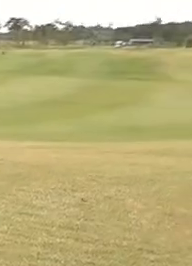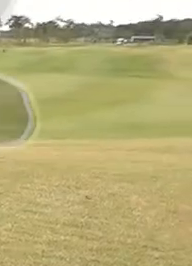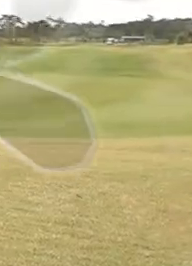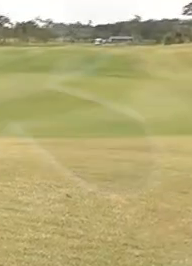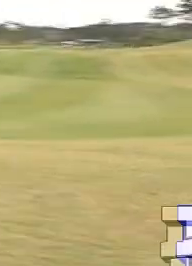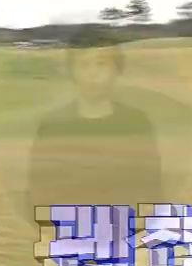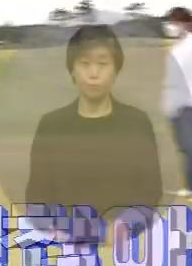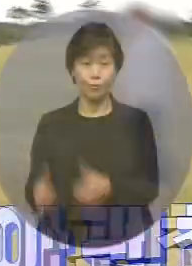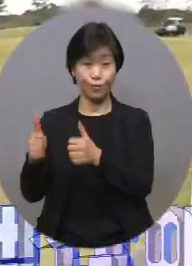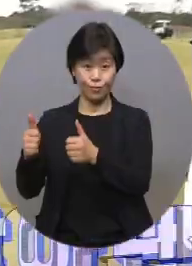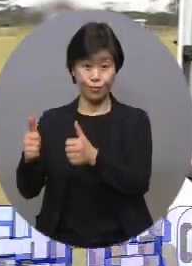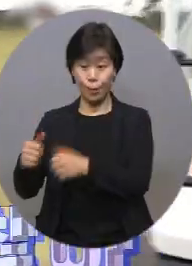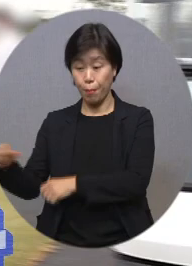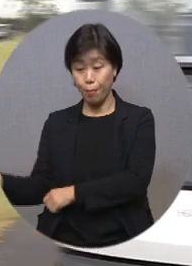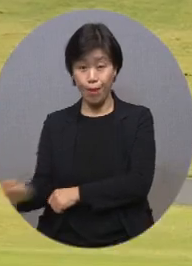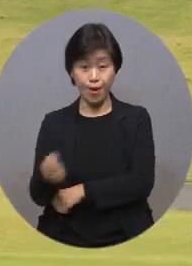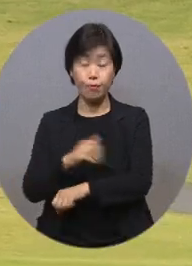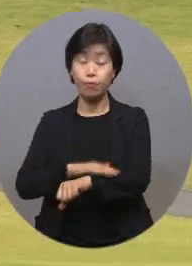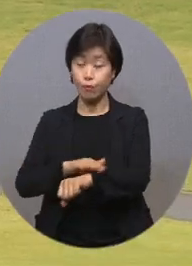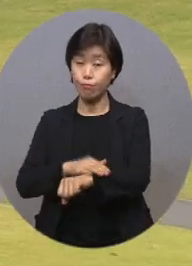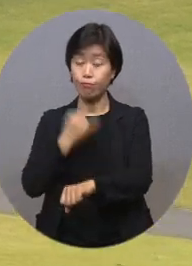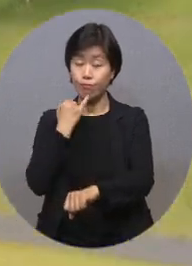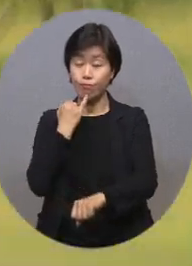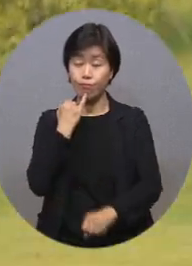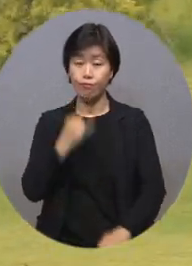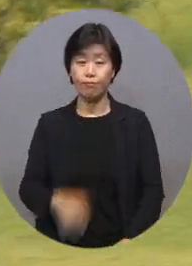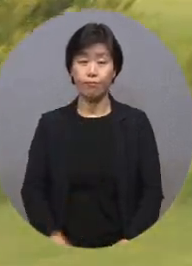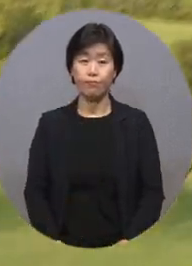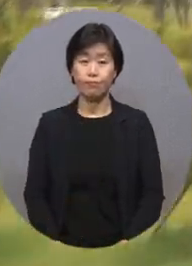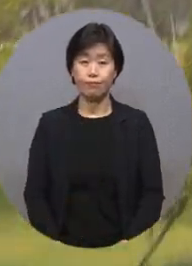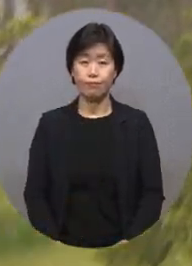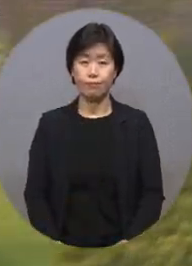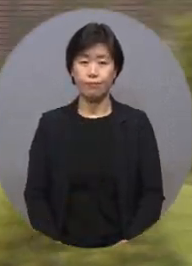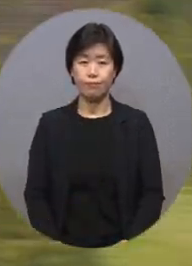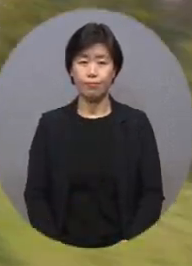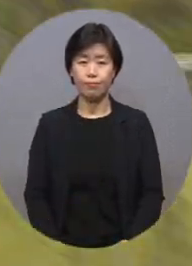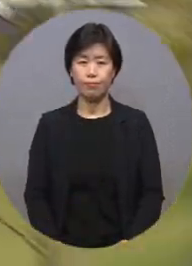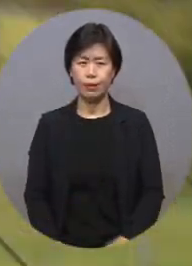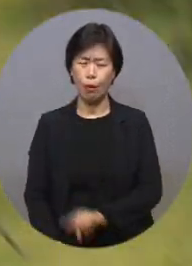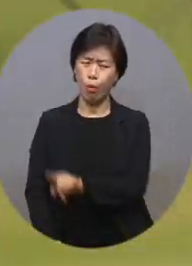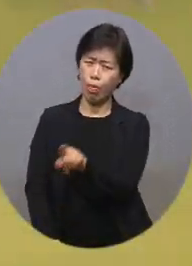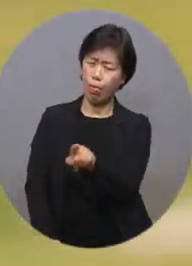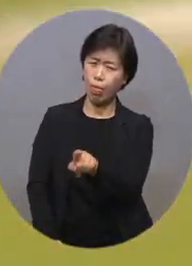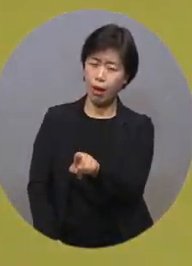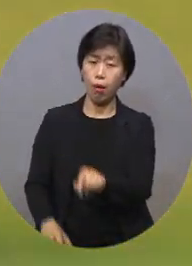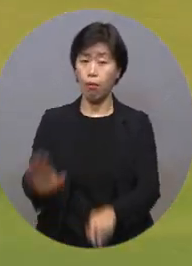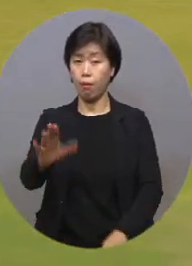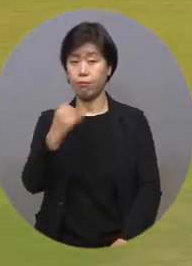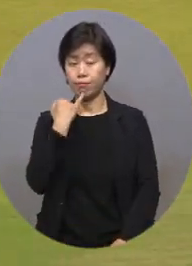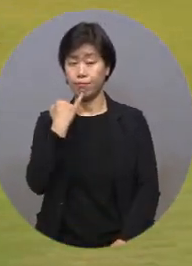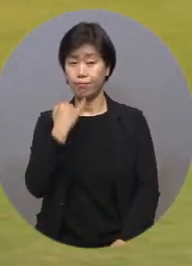아, 굿샷! 괜찮아, 괜찮아. 아, 아 굿샷! 괜찮아, 괜찮아.